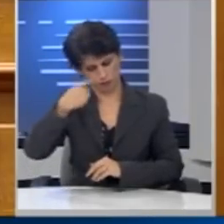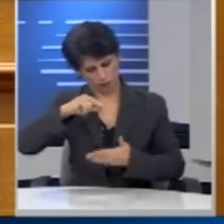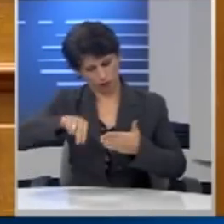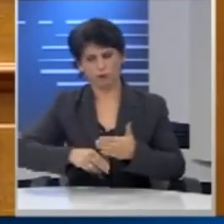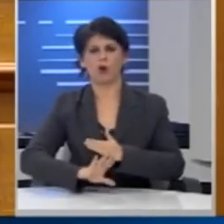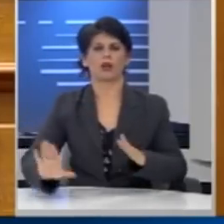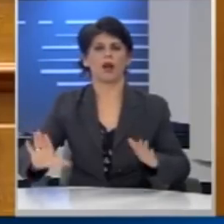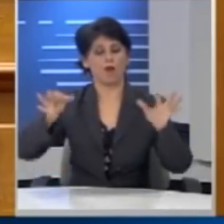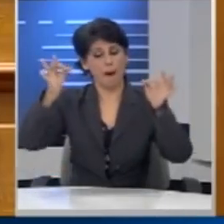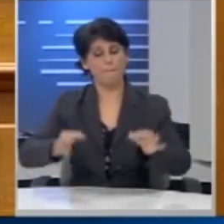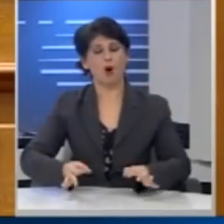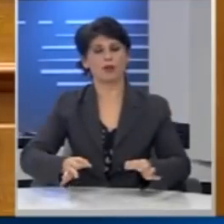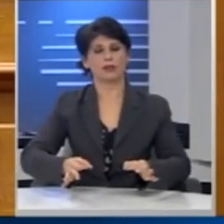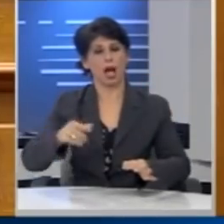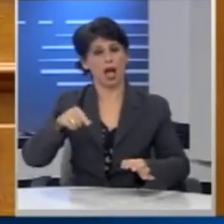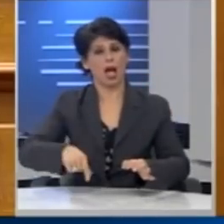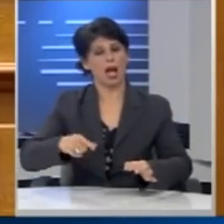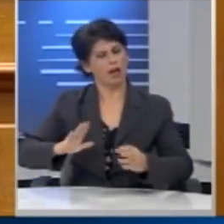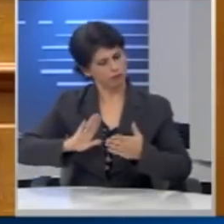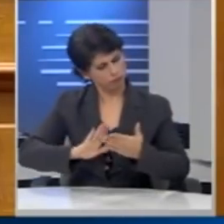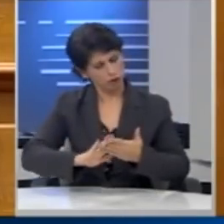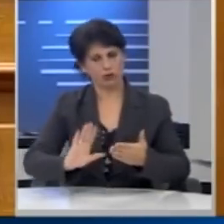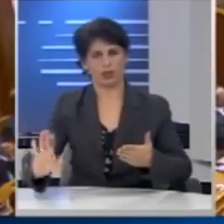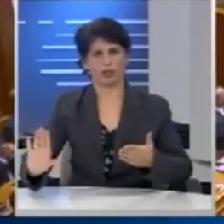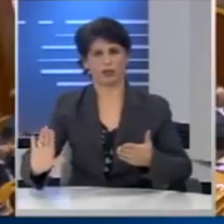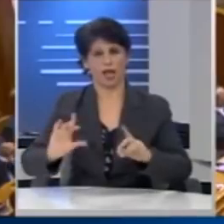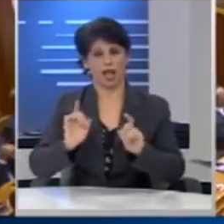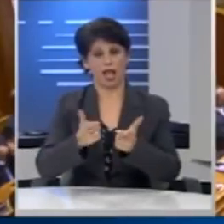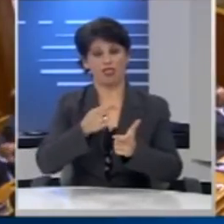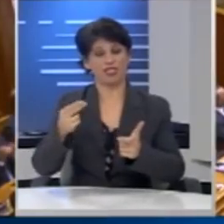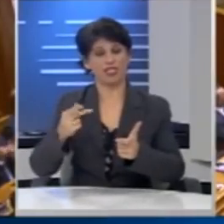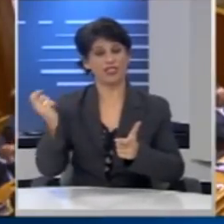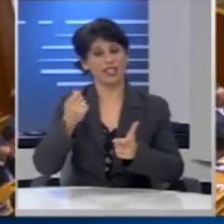Προσυπογράφω απόλυτα αυτήν την προσέγγιση.